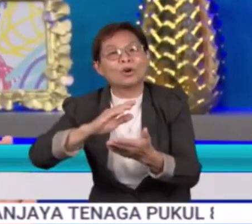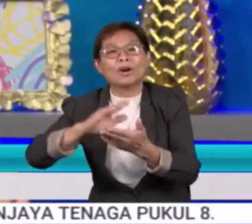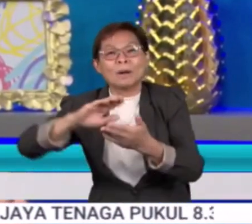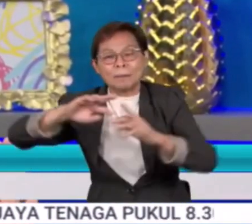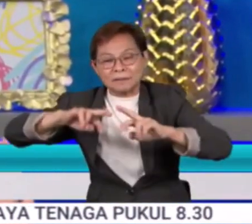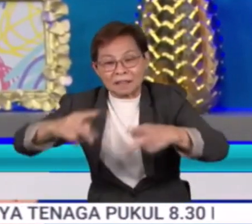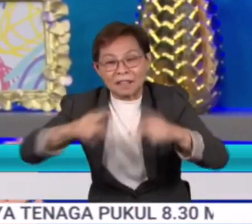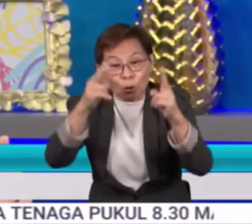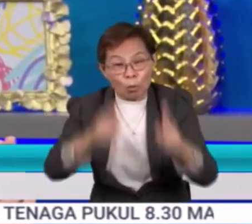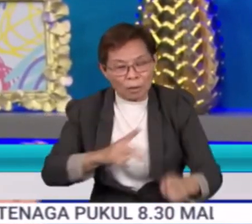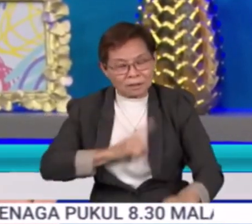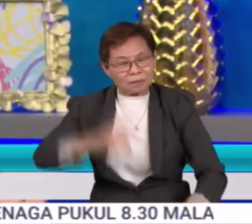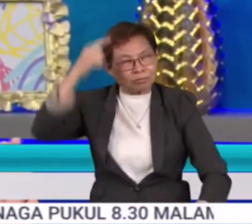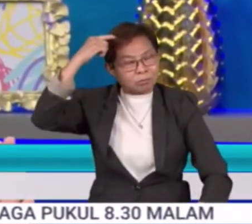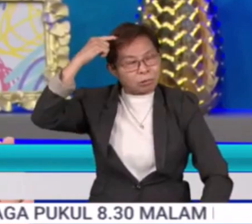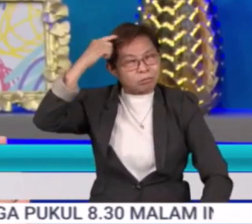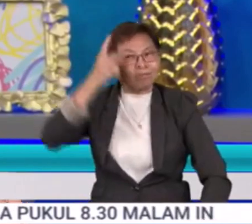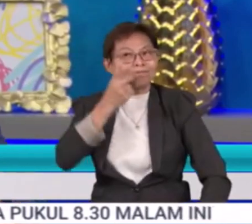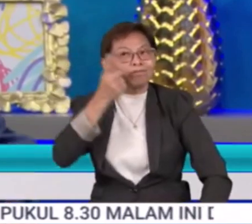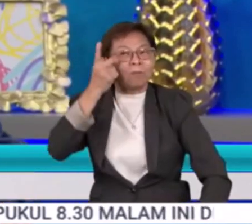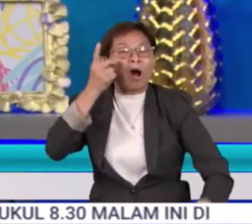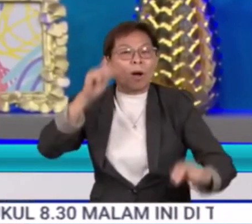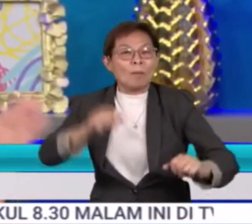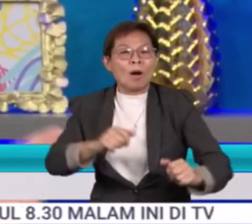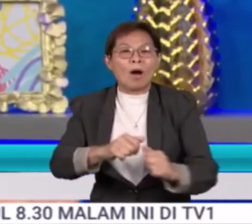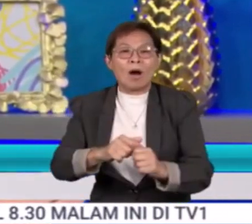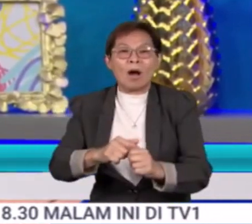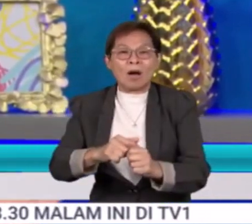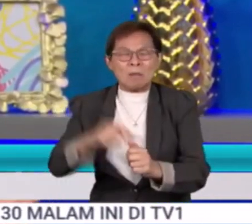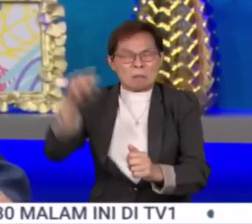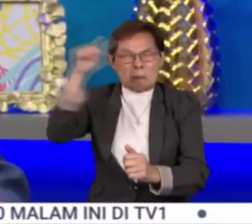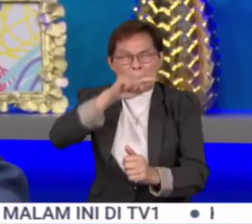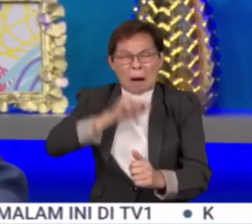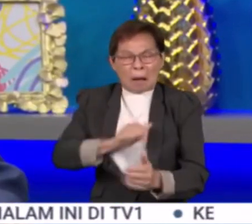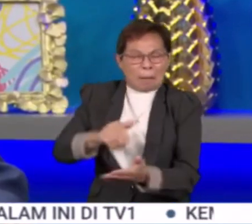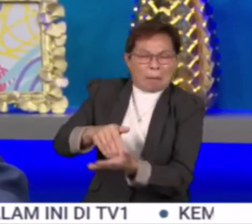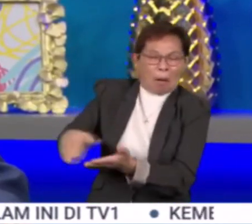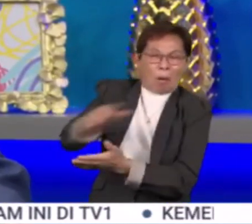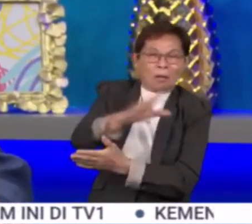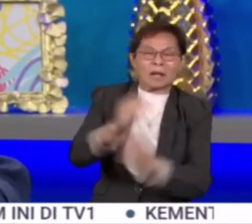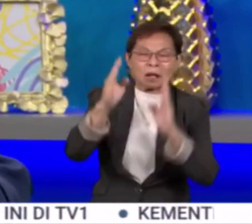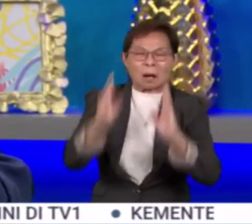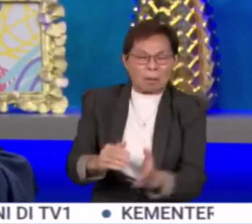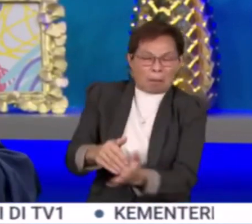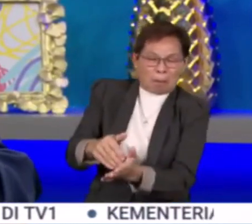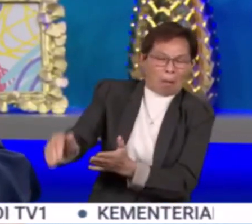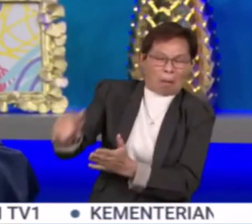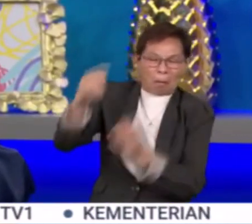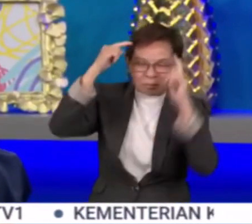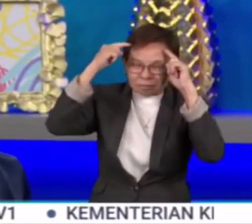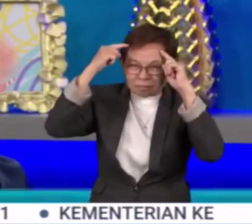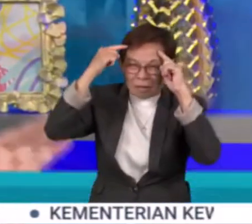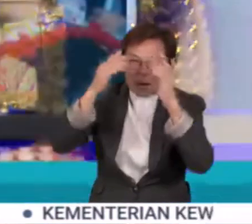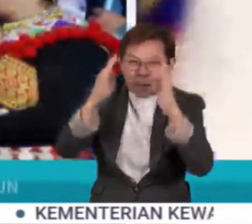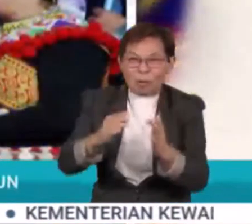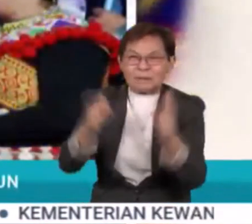umat Islam yang berfikiran matang yang menolak ekstremisme agama dan perkauman sempit.